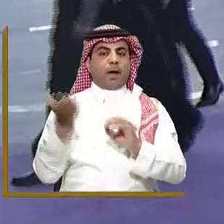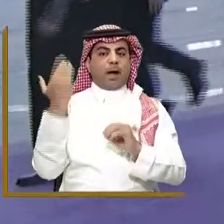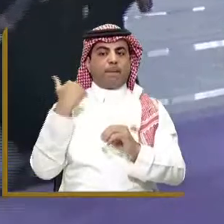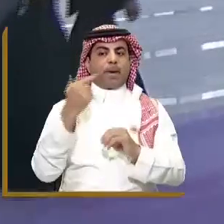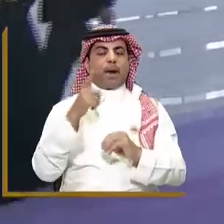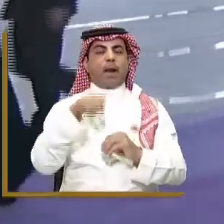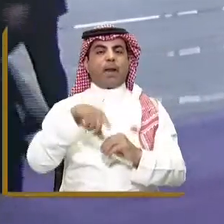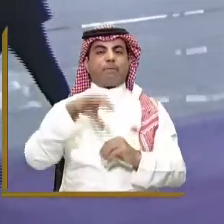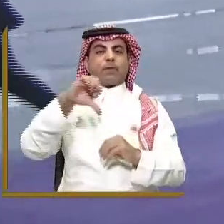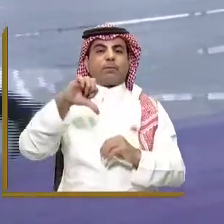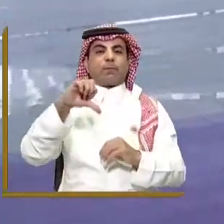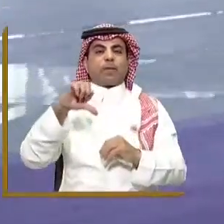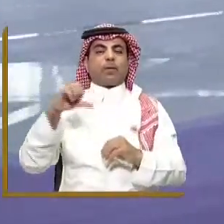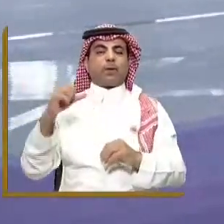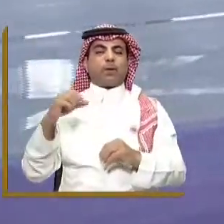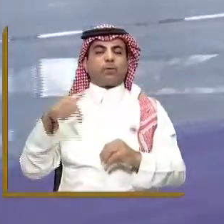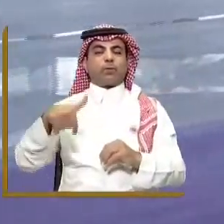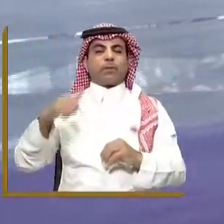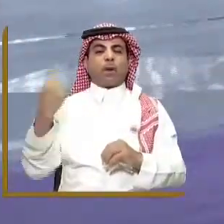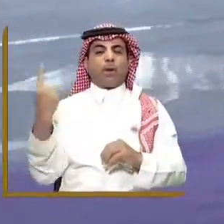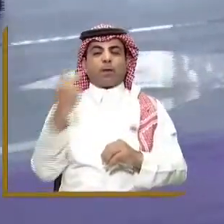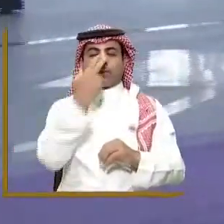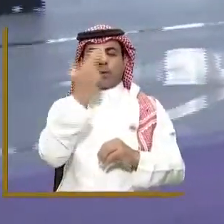للعلاقات الدبلوماسية لعام